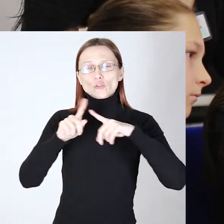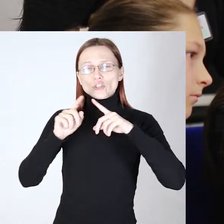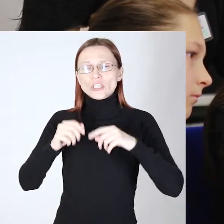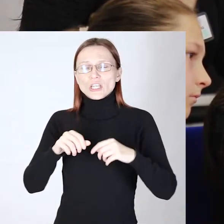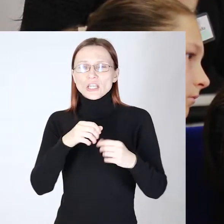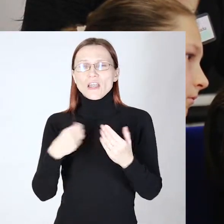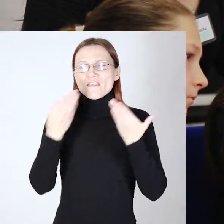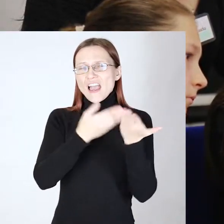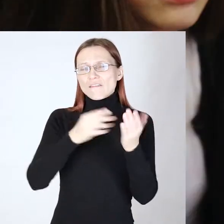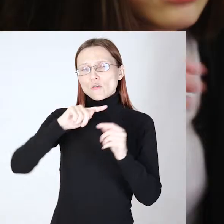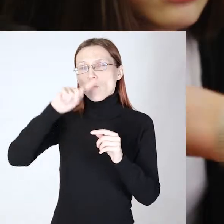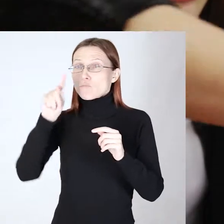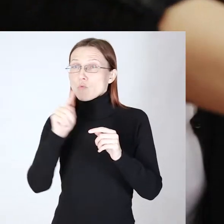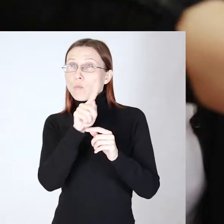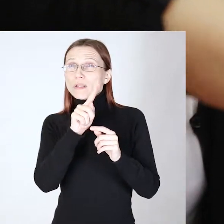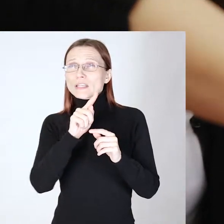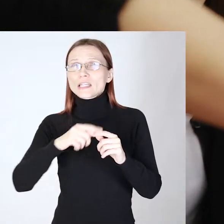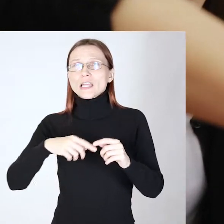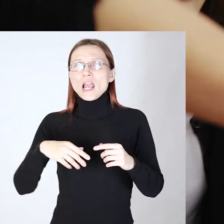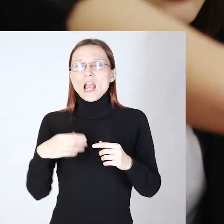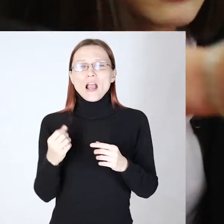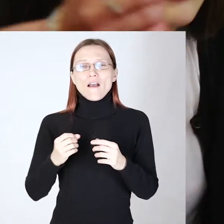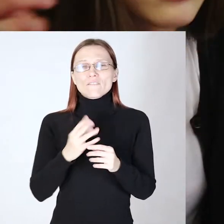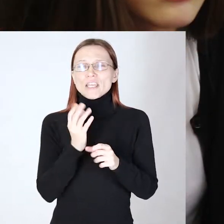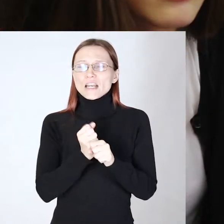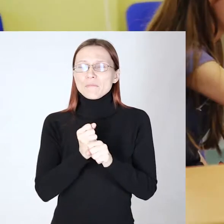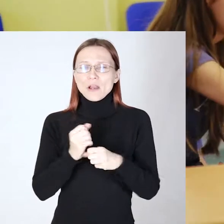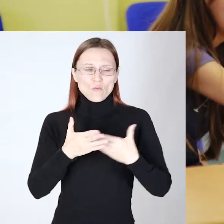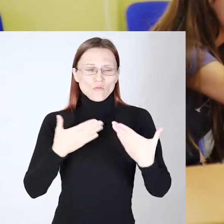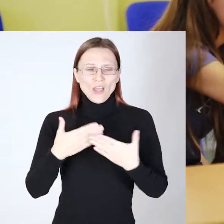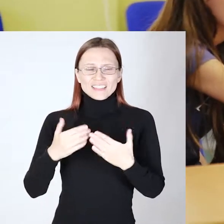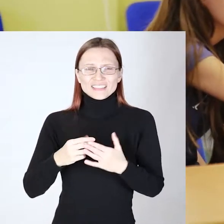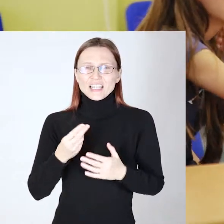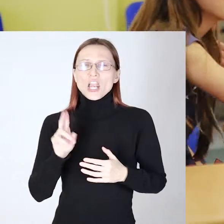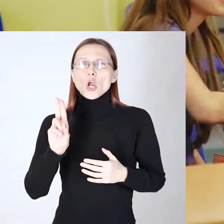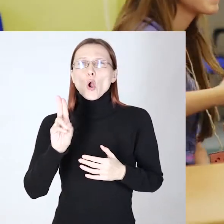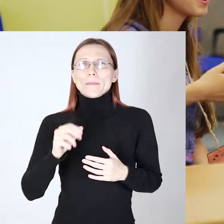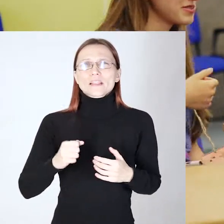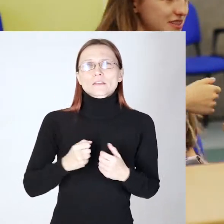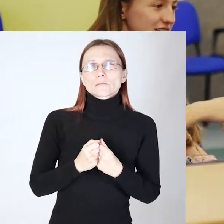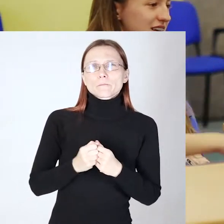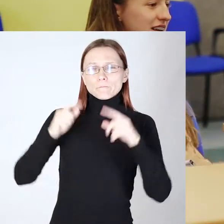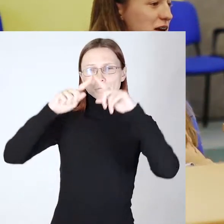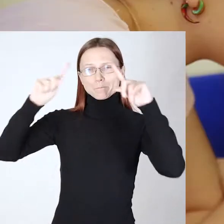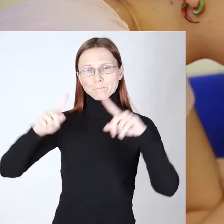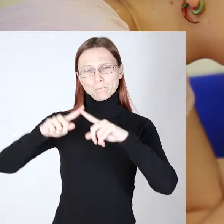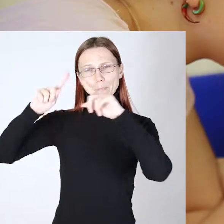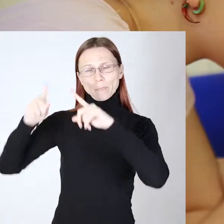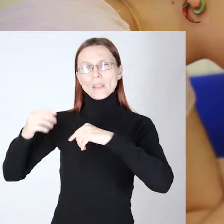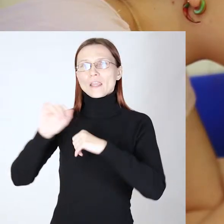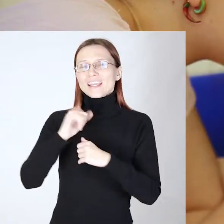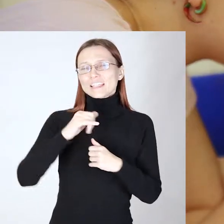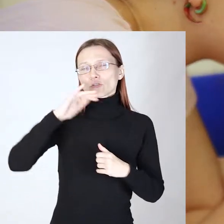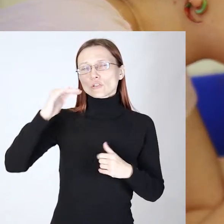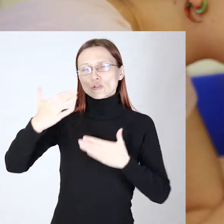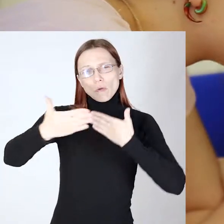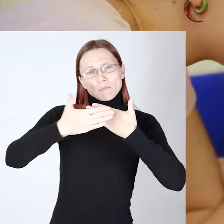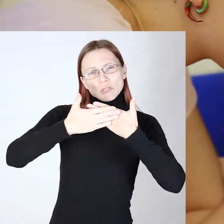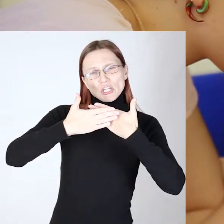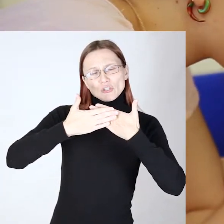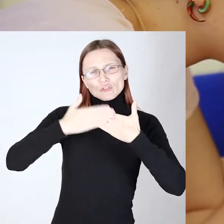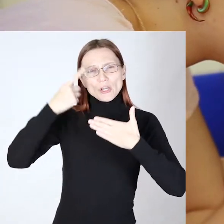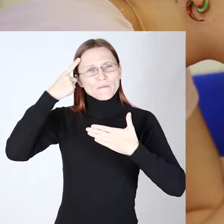obrázkový vlastný komiks. A je to vlastne tým deťom také bližšie, pretože je to niečo s čím pracujú,